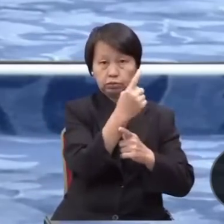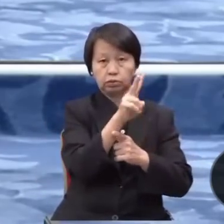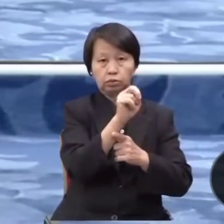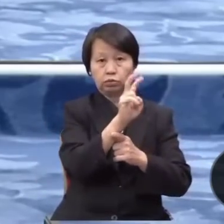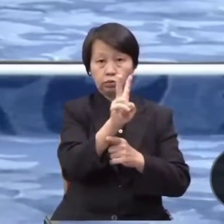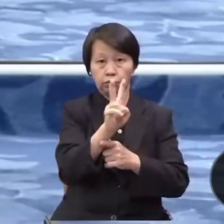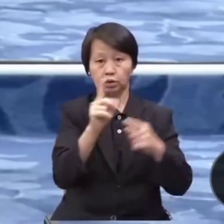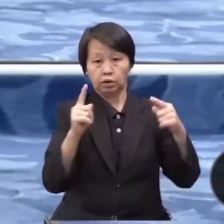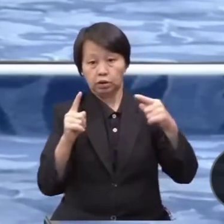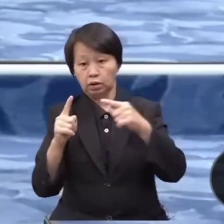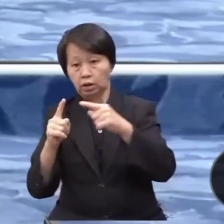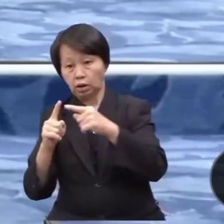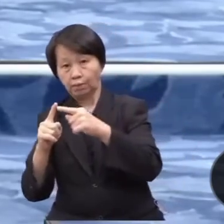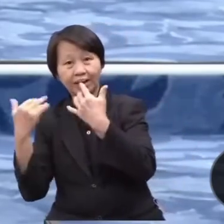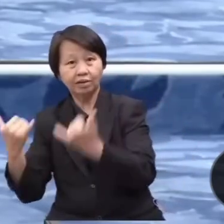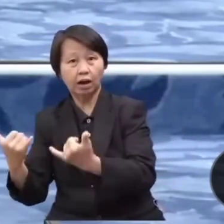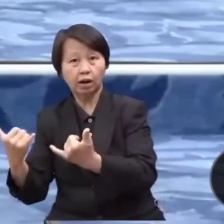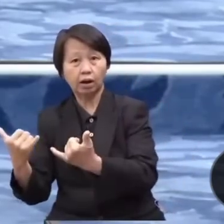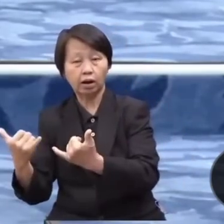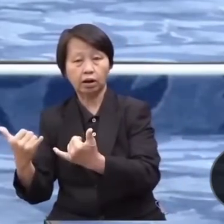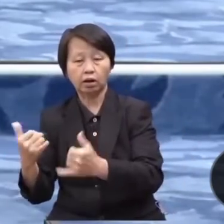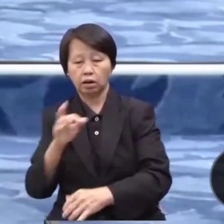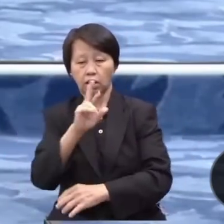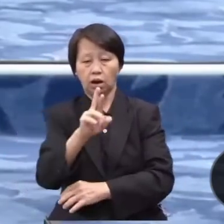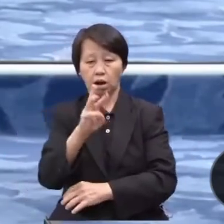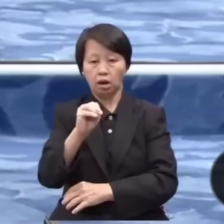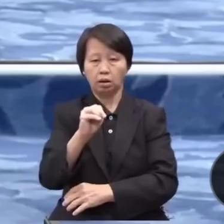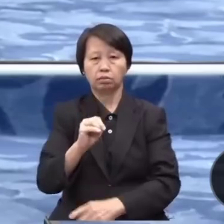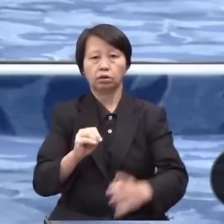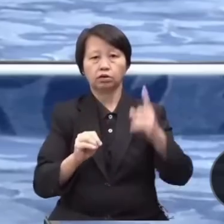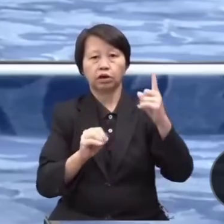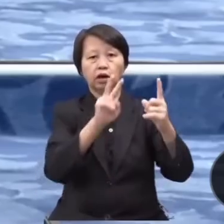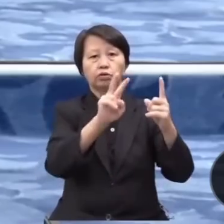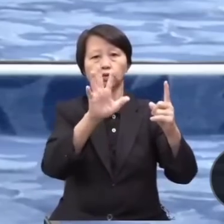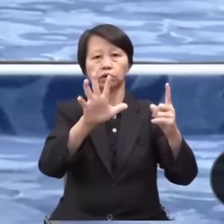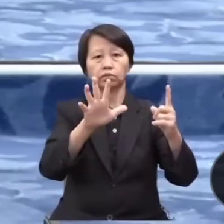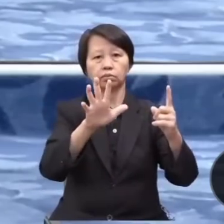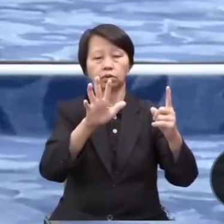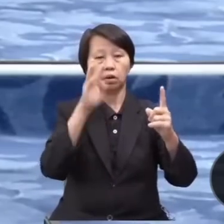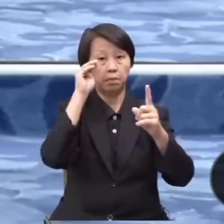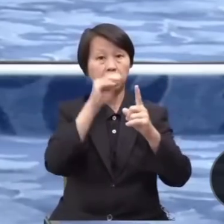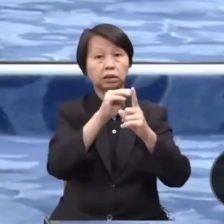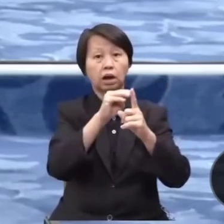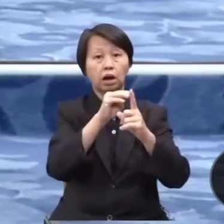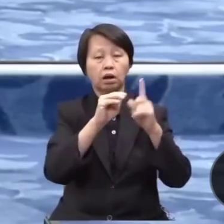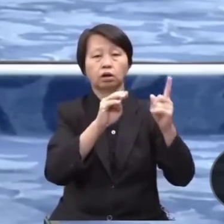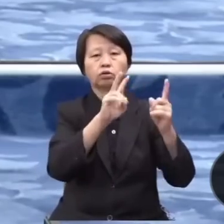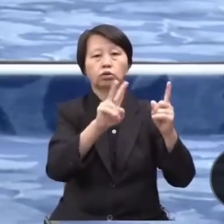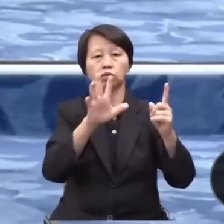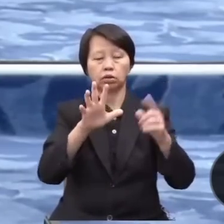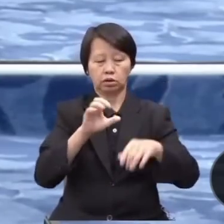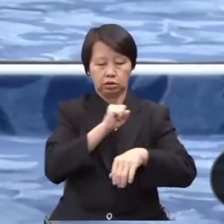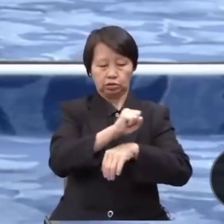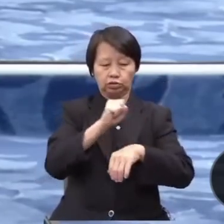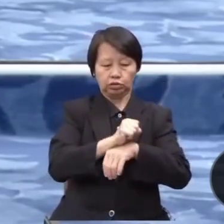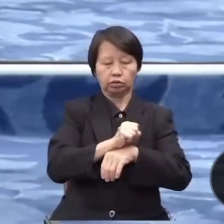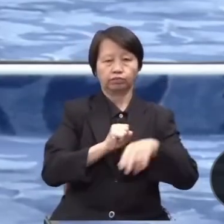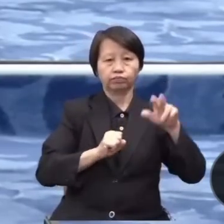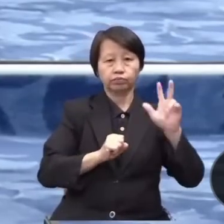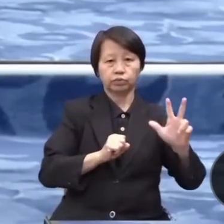2022 sehingga sekarang, ringgit 125 mata asas. Singapura